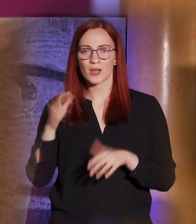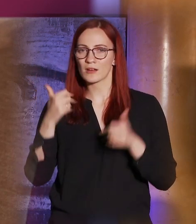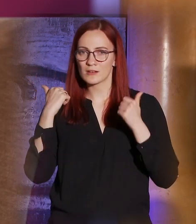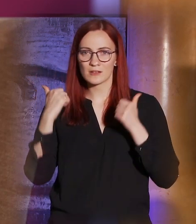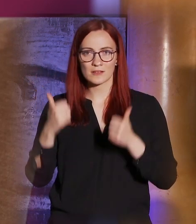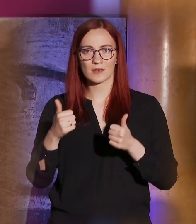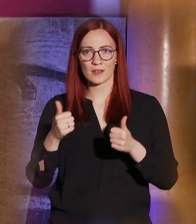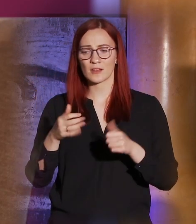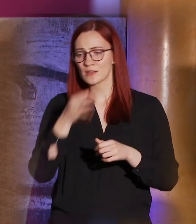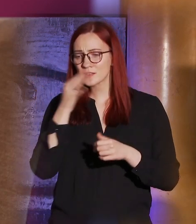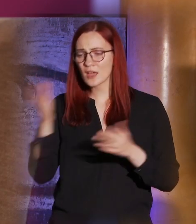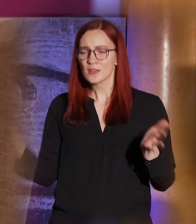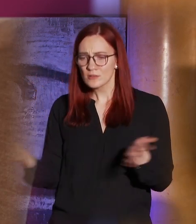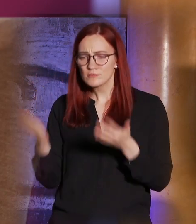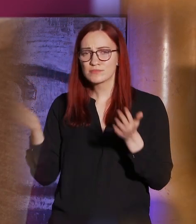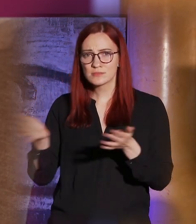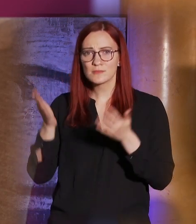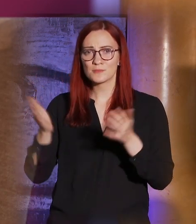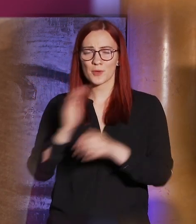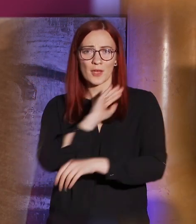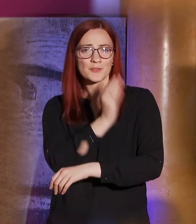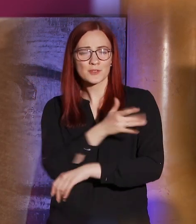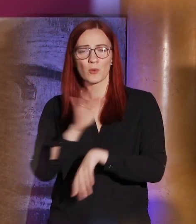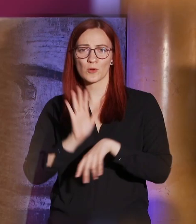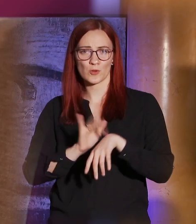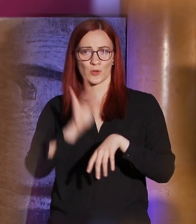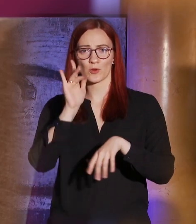darykit, darykit, kaip stipru, kaip jautru,